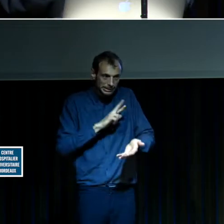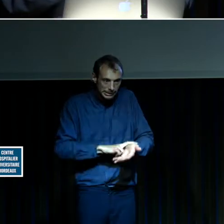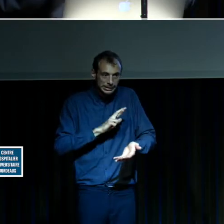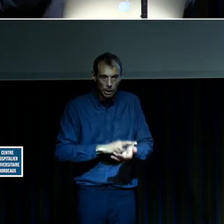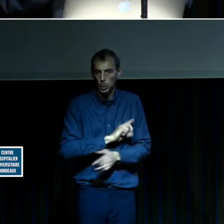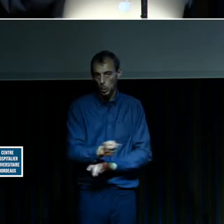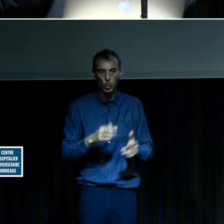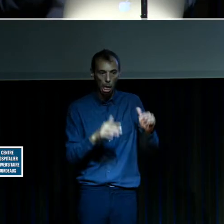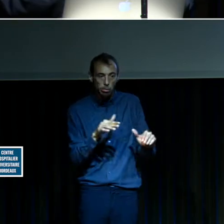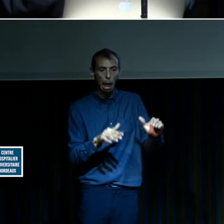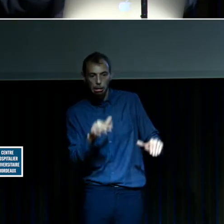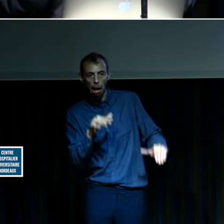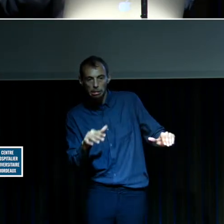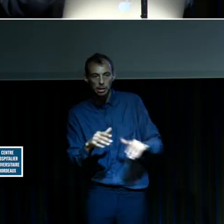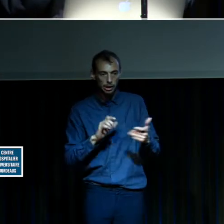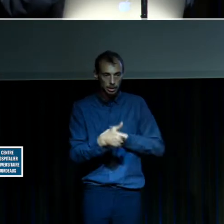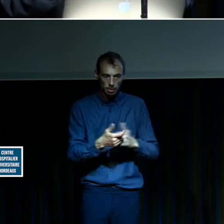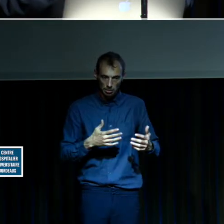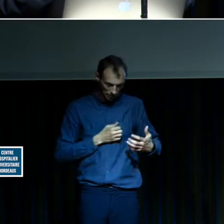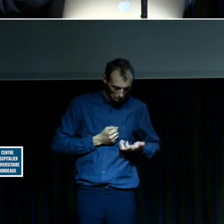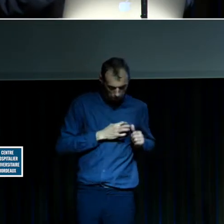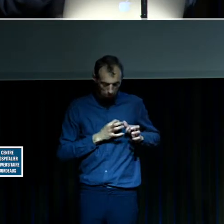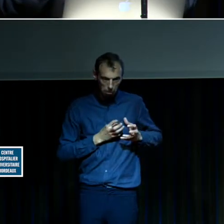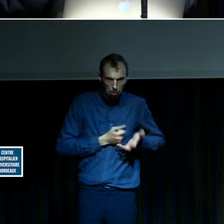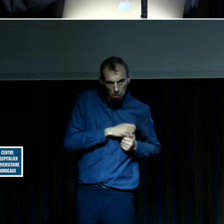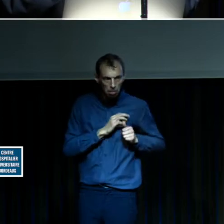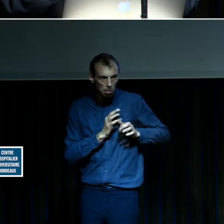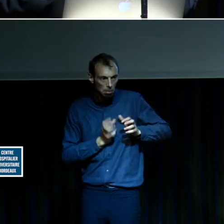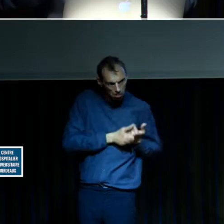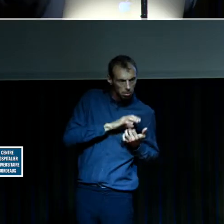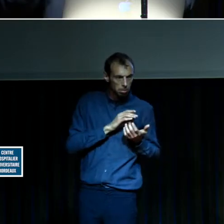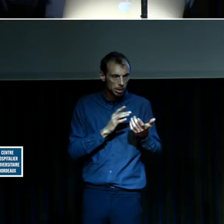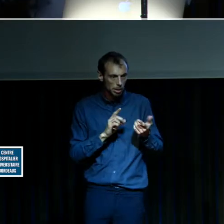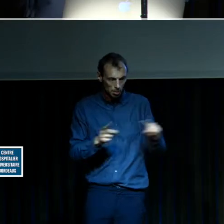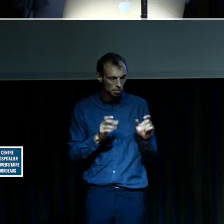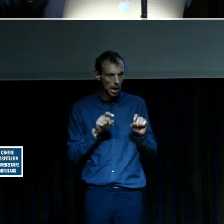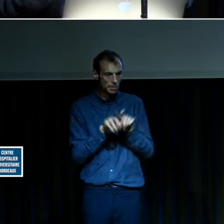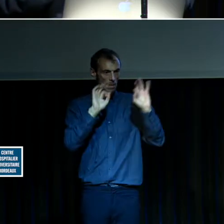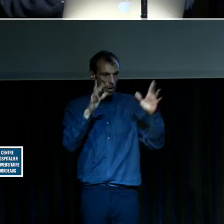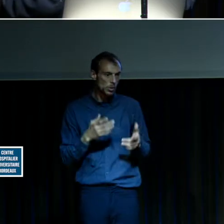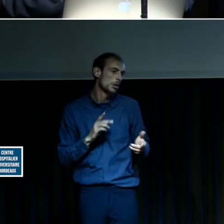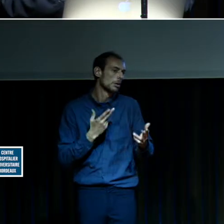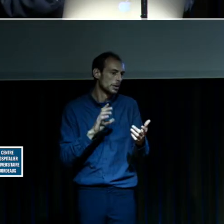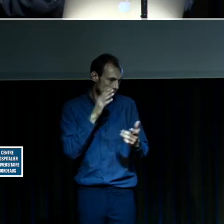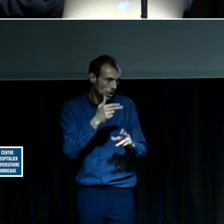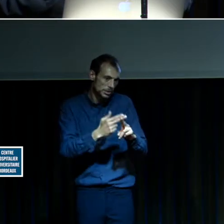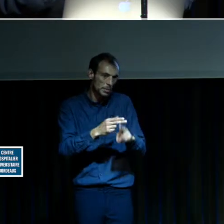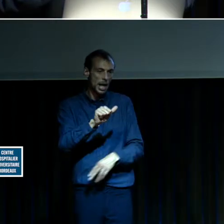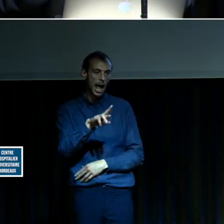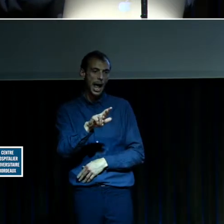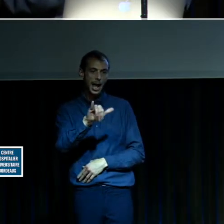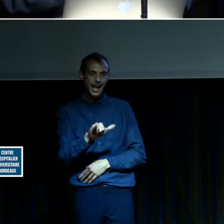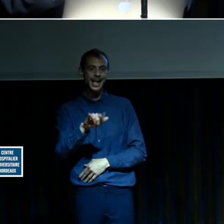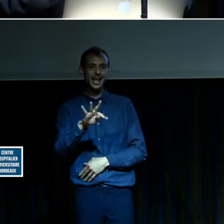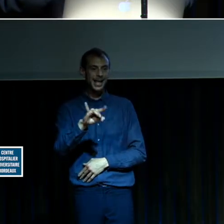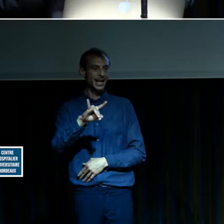musculaires se contractent un peu à leur rythme comme elles veulent. C'est ce qu'on appelle l'arythmie cardiaque par fibrillation atriale ou fibrillation auriculaire. Le